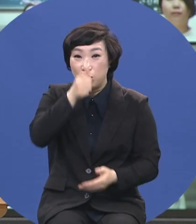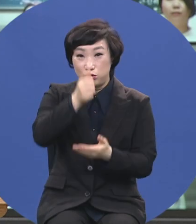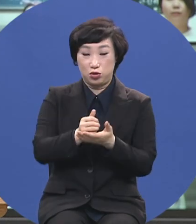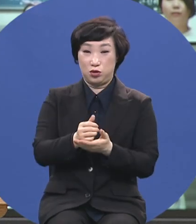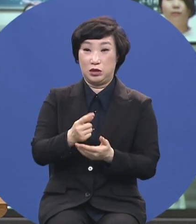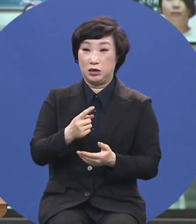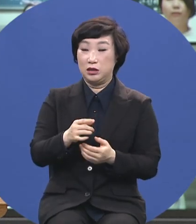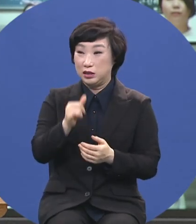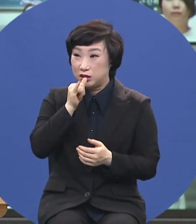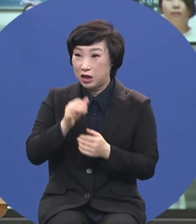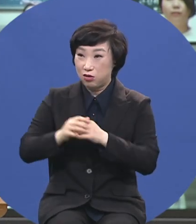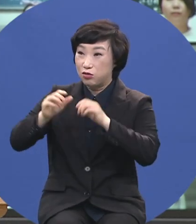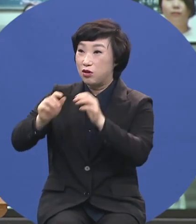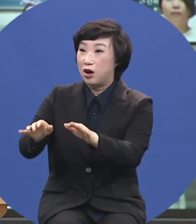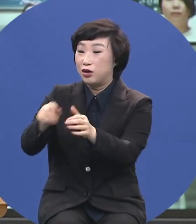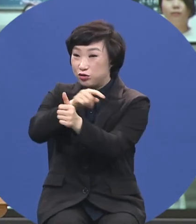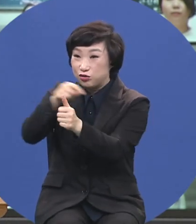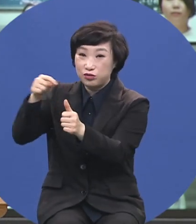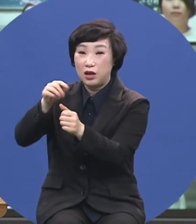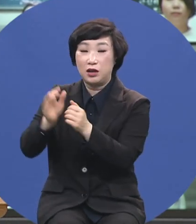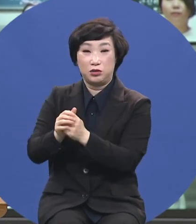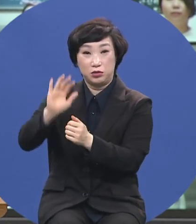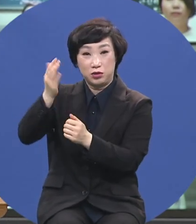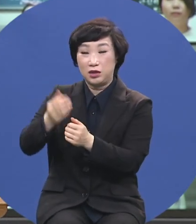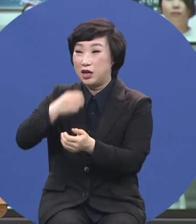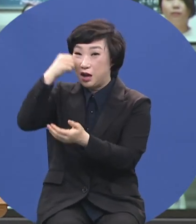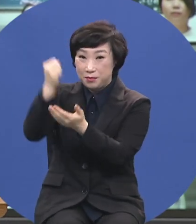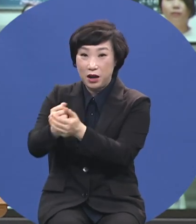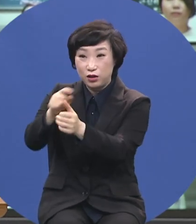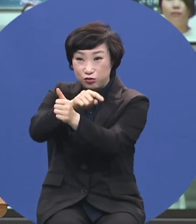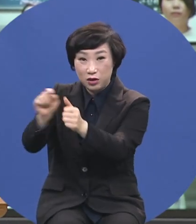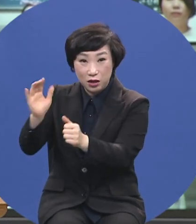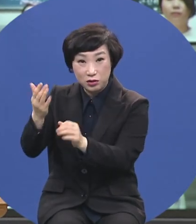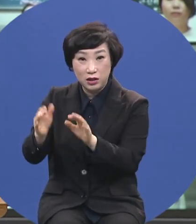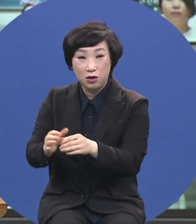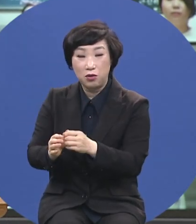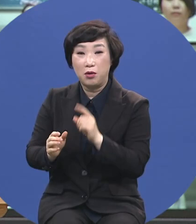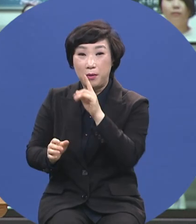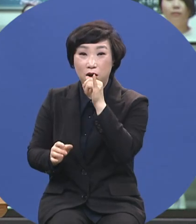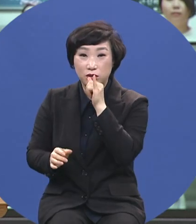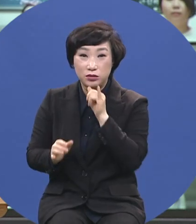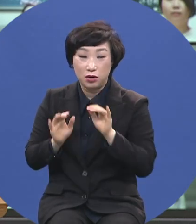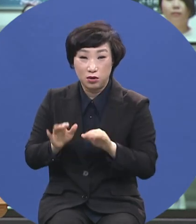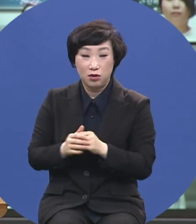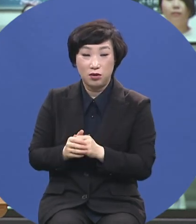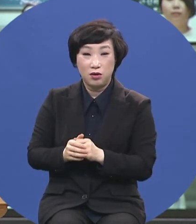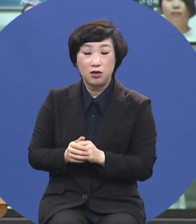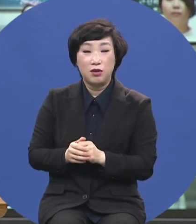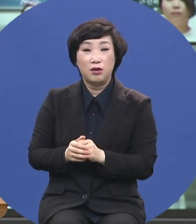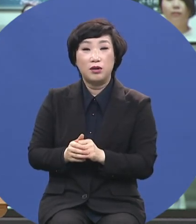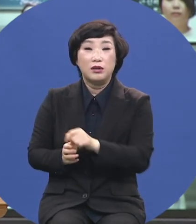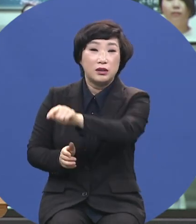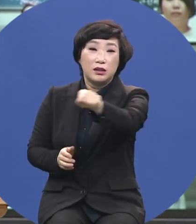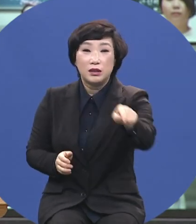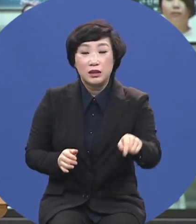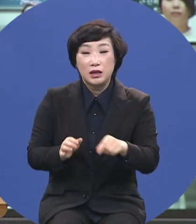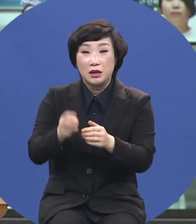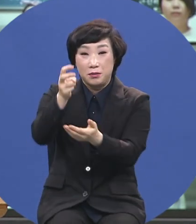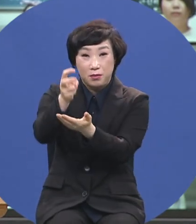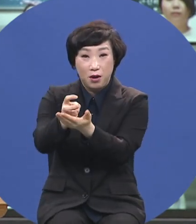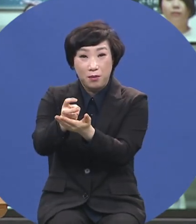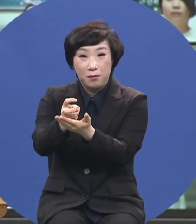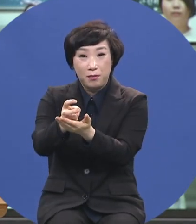있다, 죽여야 마땅하다, 죽여야 마땅하다 하고 그들의